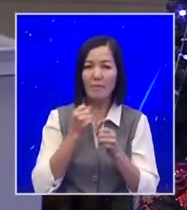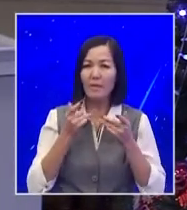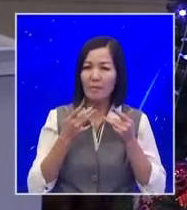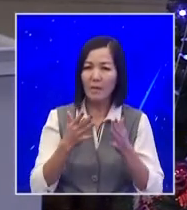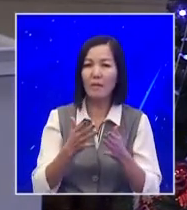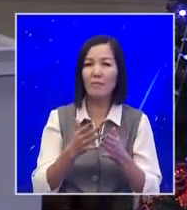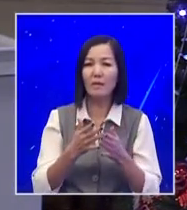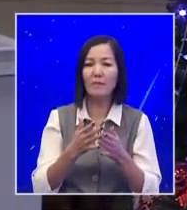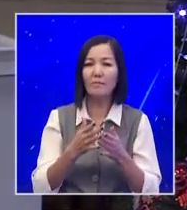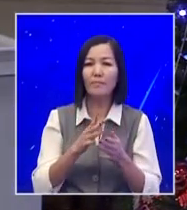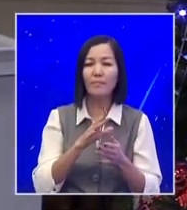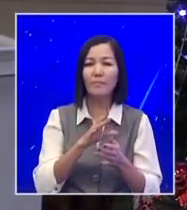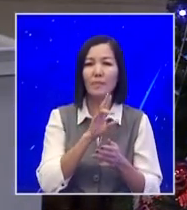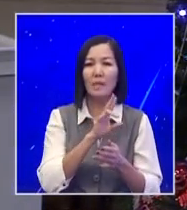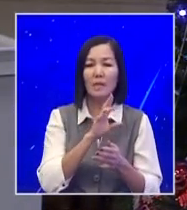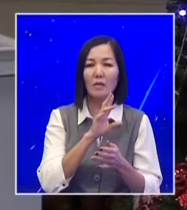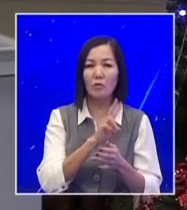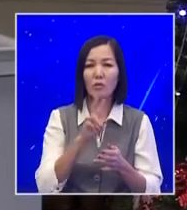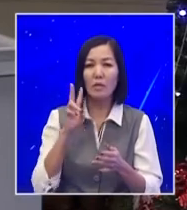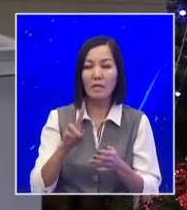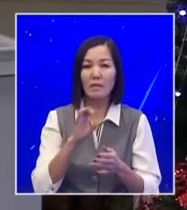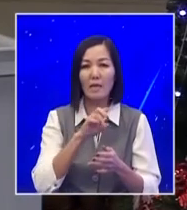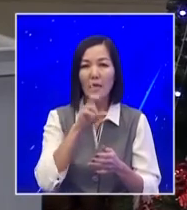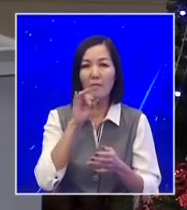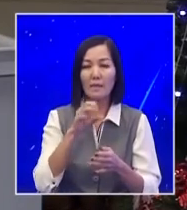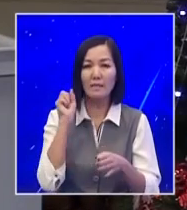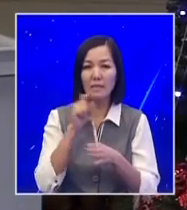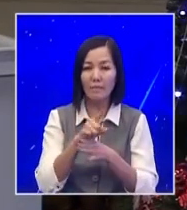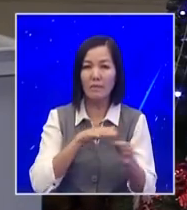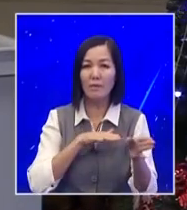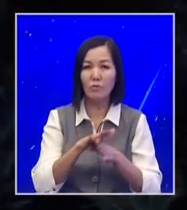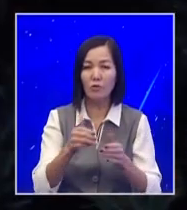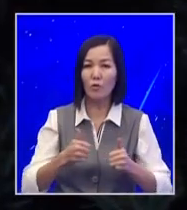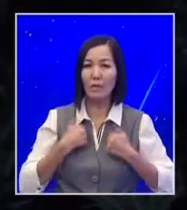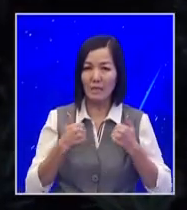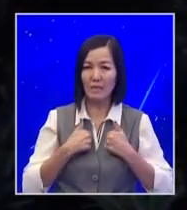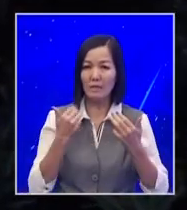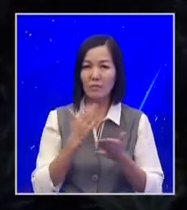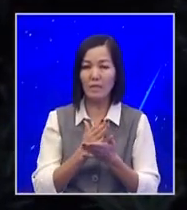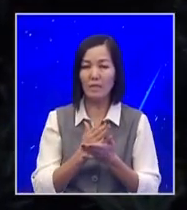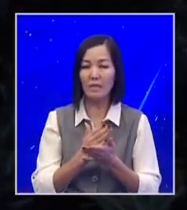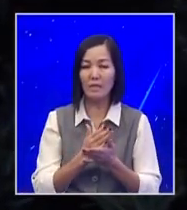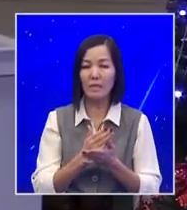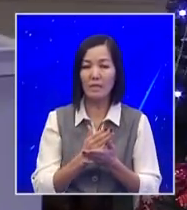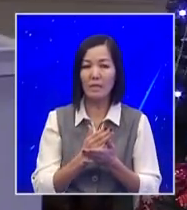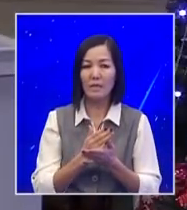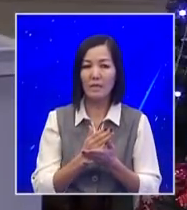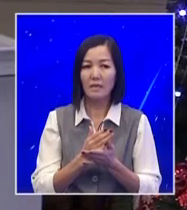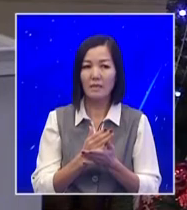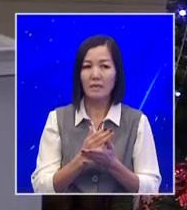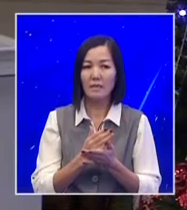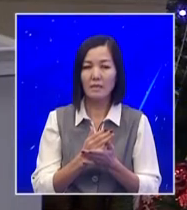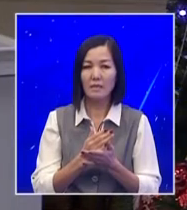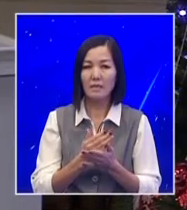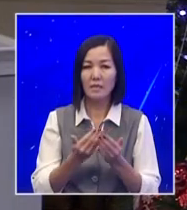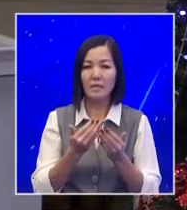ел ағасы, ел басының қойған, алдына қойған мақсаттарын бәрін шешіп келе жатыр. Жаңа